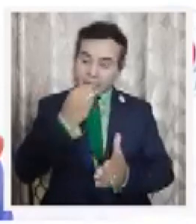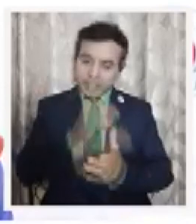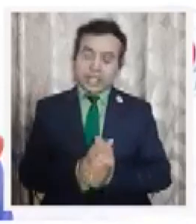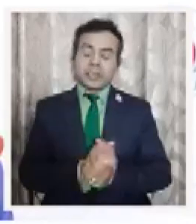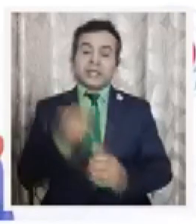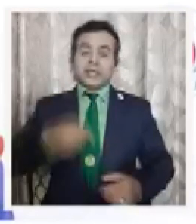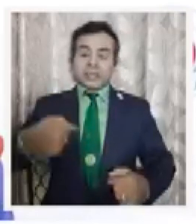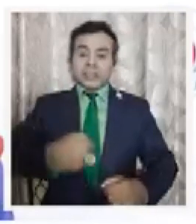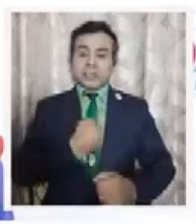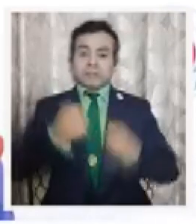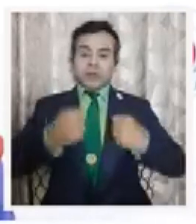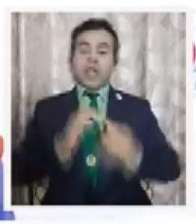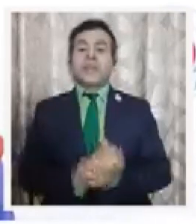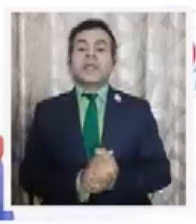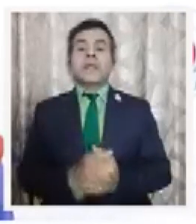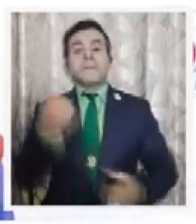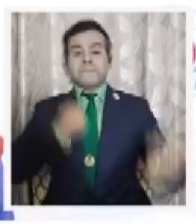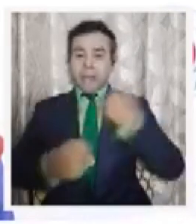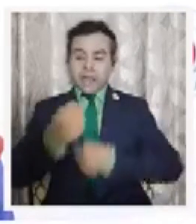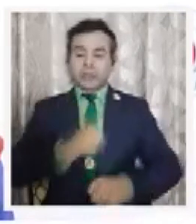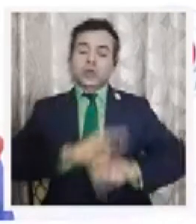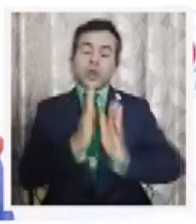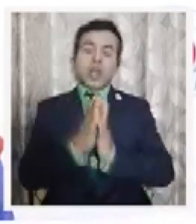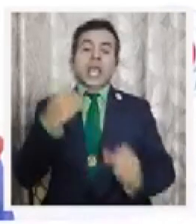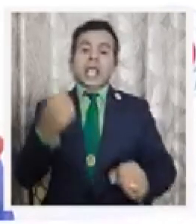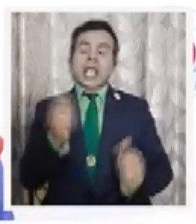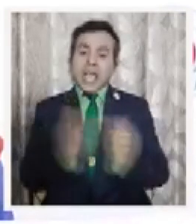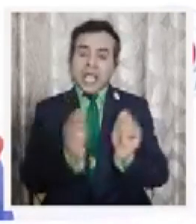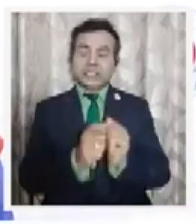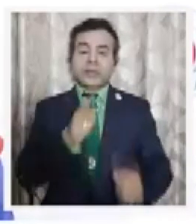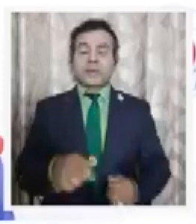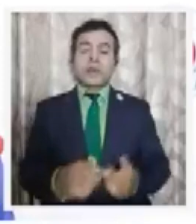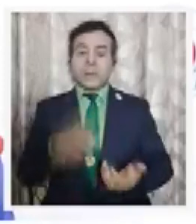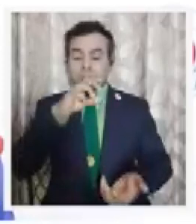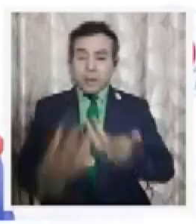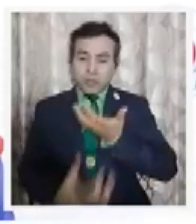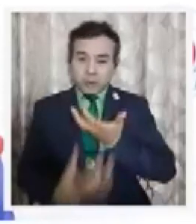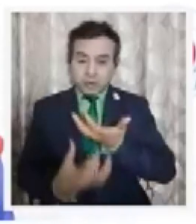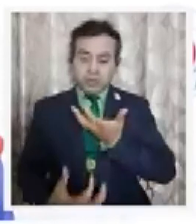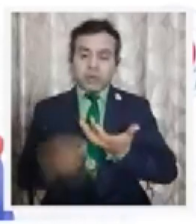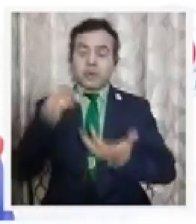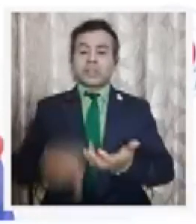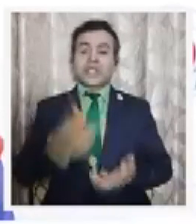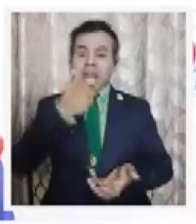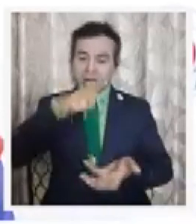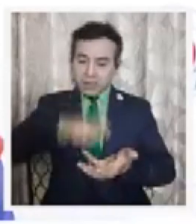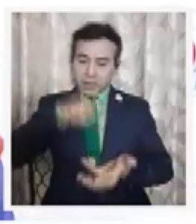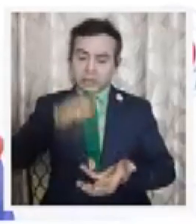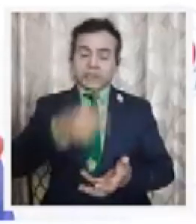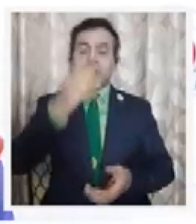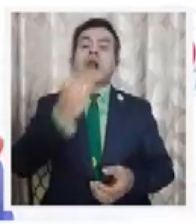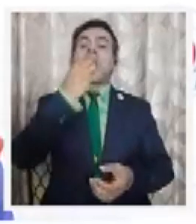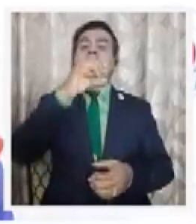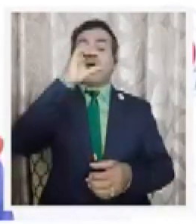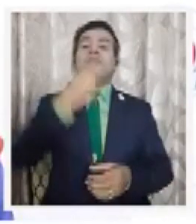খাবার খাবেন, নিজের ইমিউনিটি বা প্রতিরোধ ক্ষমতাকে দৃঢ় রাখার জন্য। ব্যায়ামসহ সকল কার্যক্রম চালিয়ে